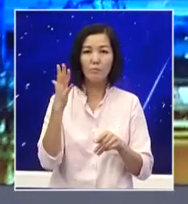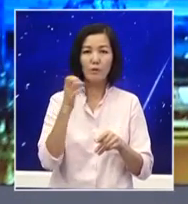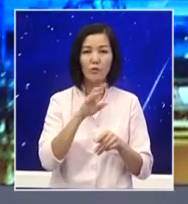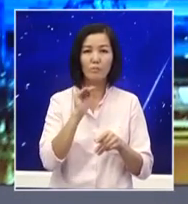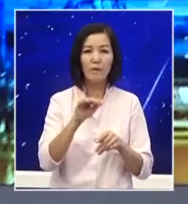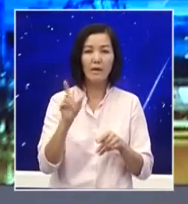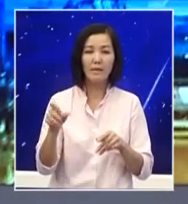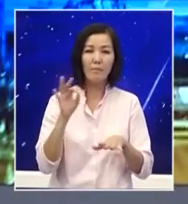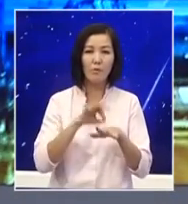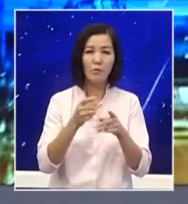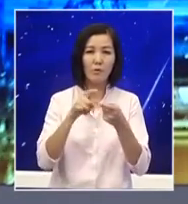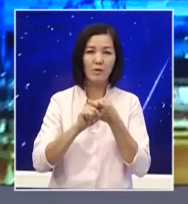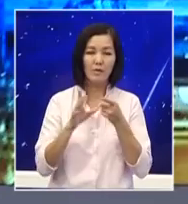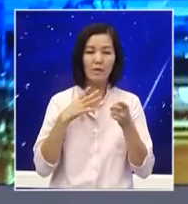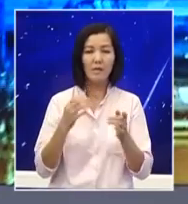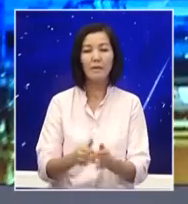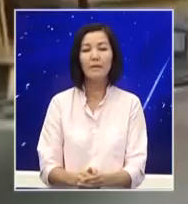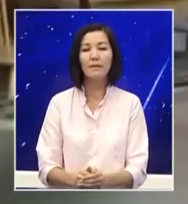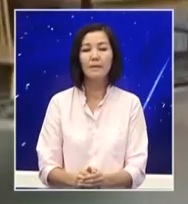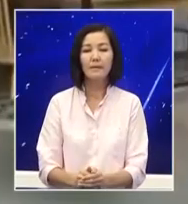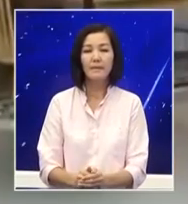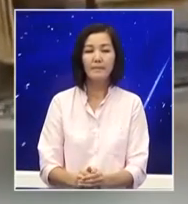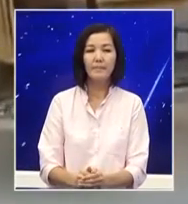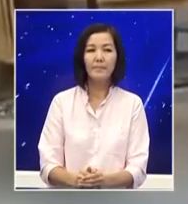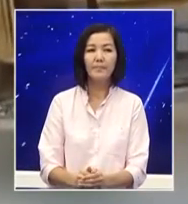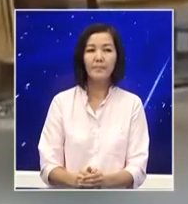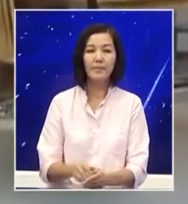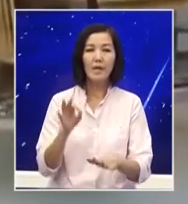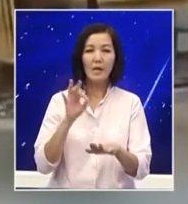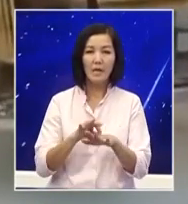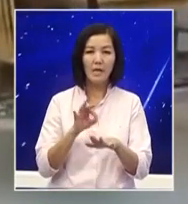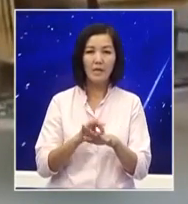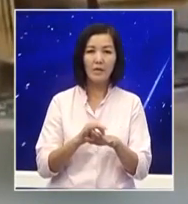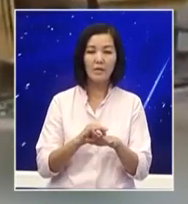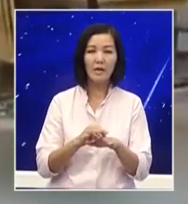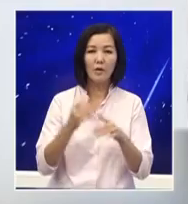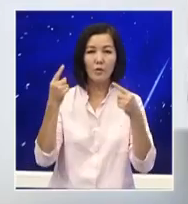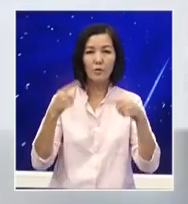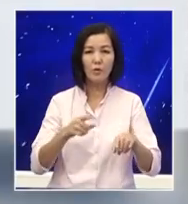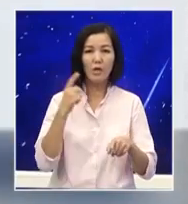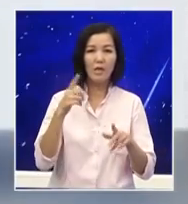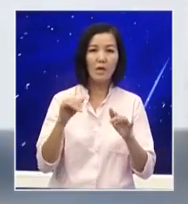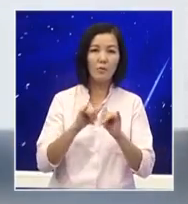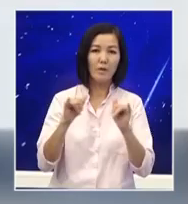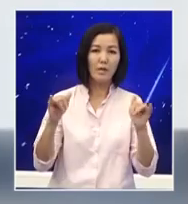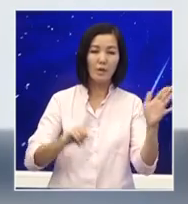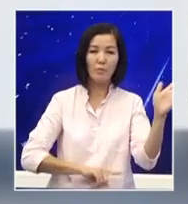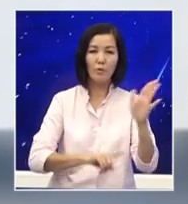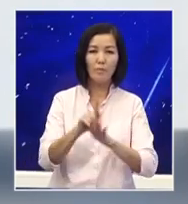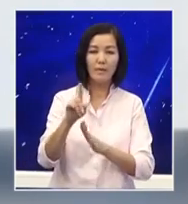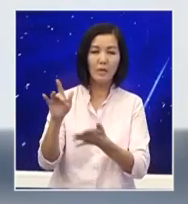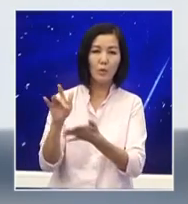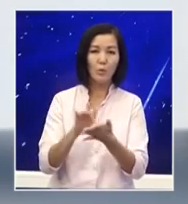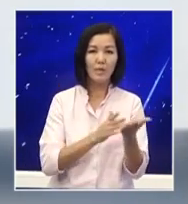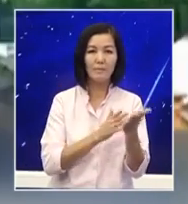адам вирус құрығына ілінген. Қытай коронавирус салдарынан күйреген экономикасын көтеруді қолға алды. Әсіресе туризм